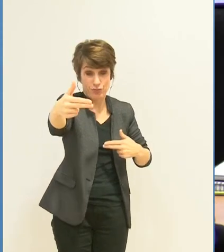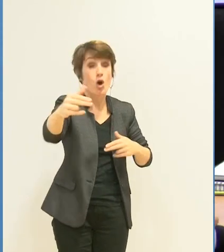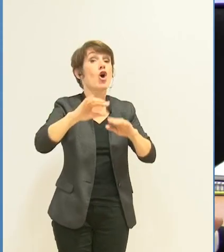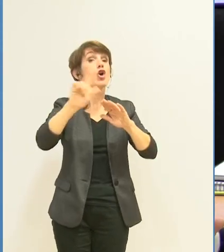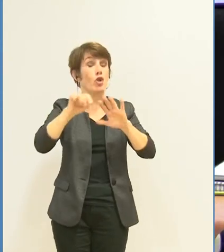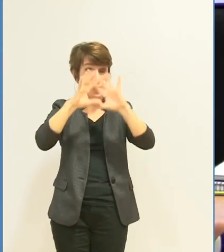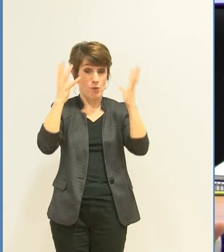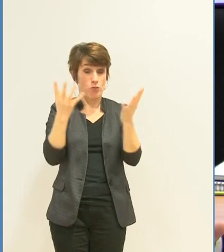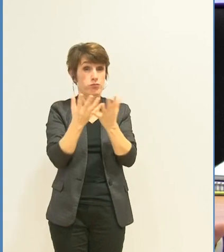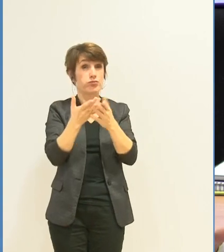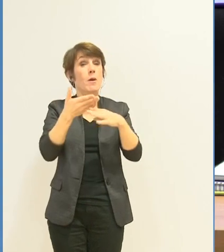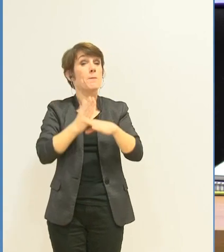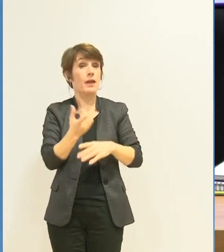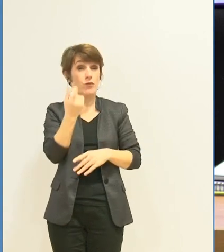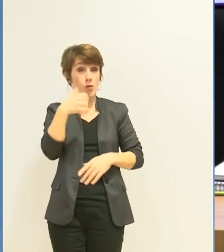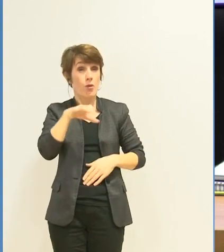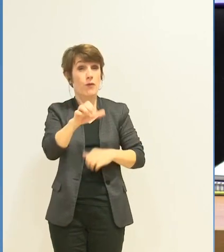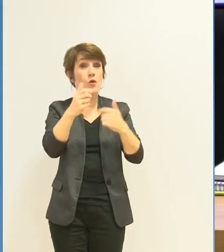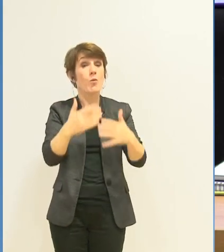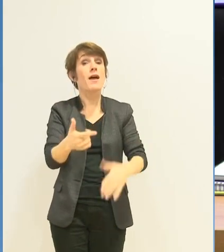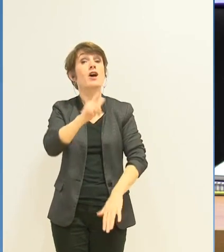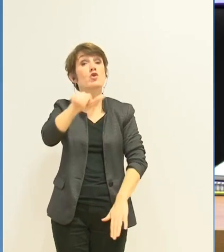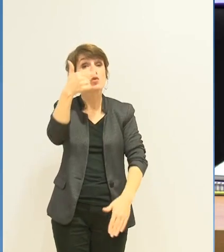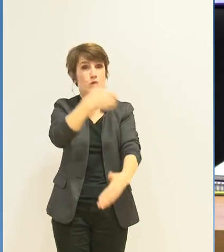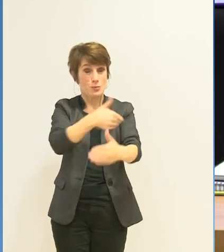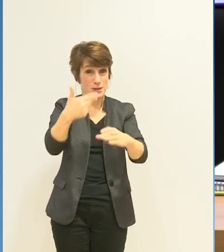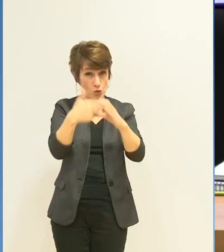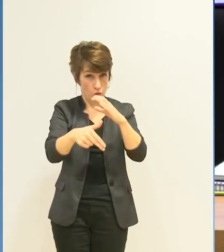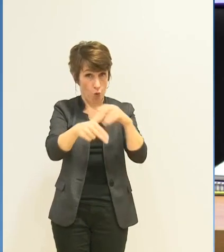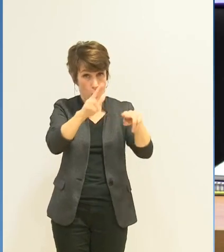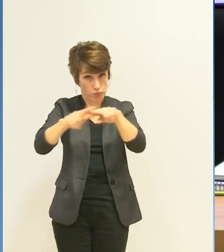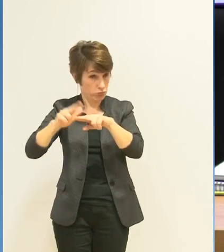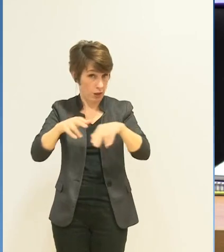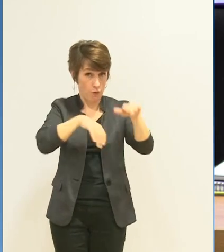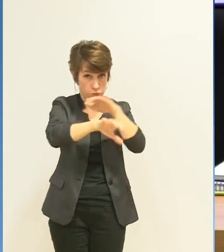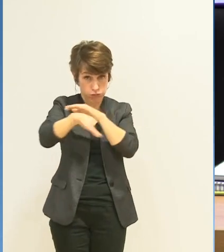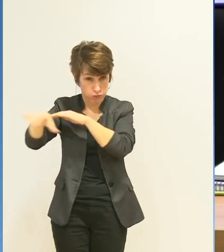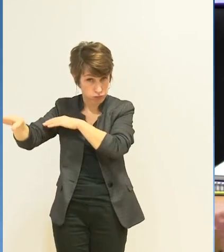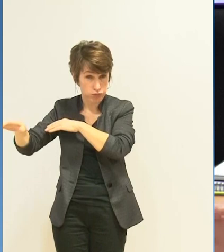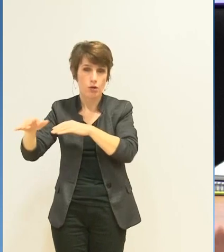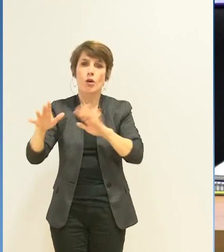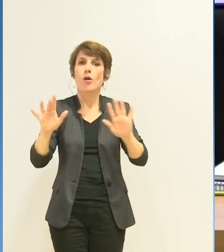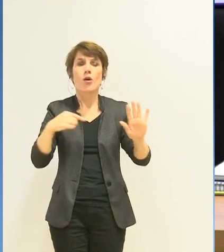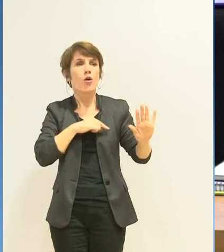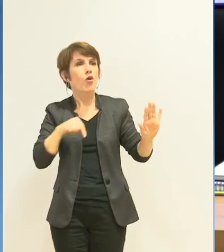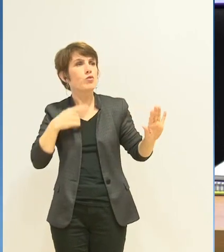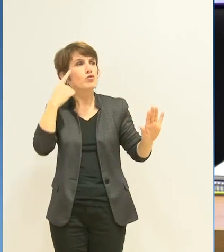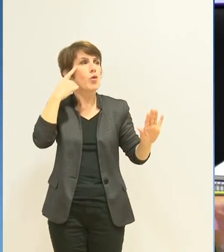d'euros de travaux on aurait pu s'attendre à ce que on est un niveau d'investissement